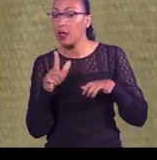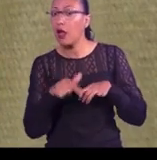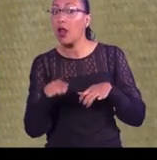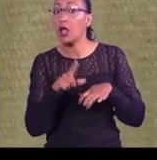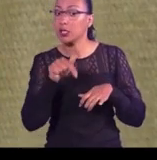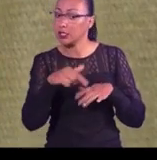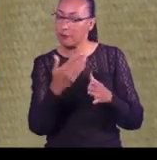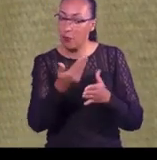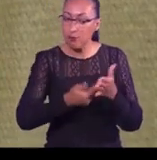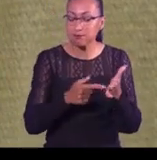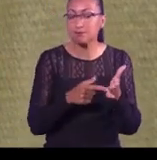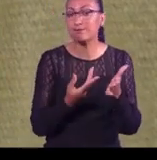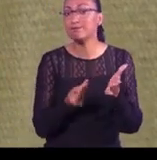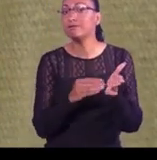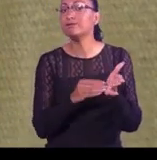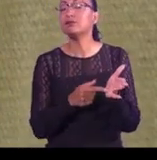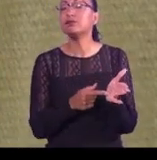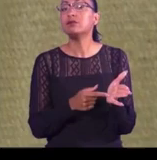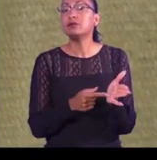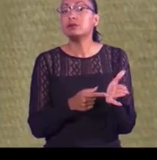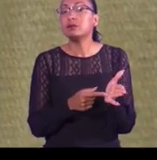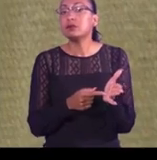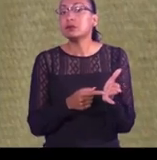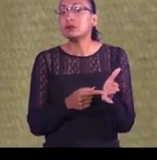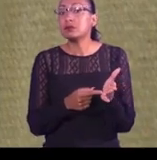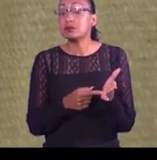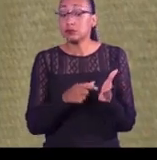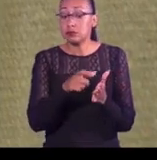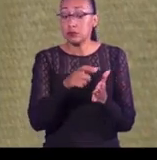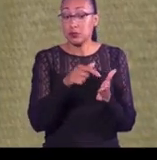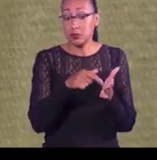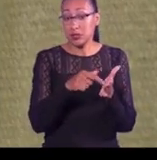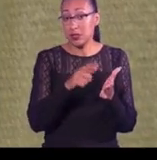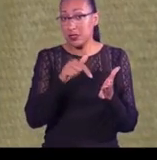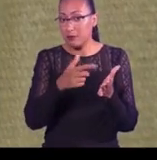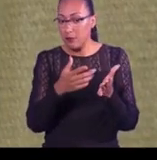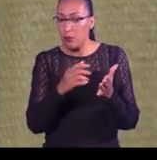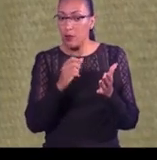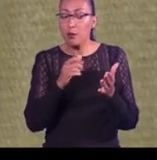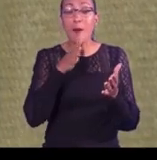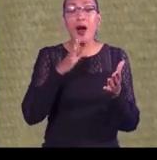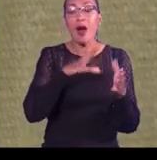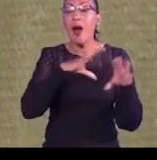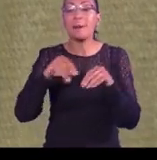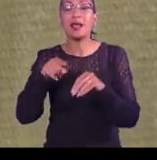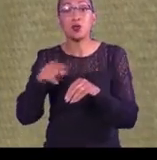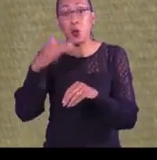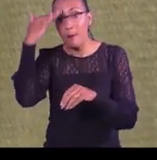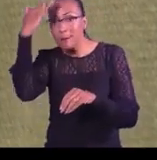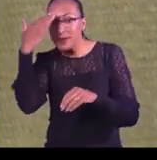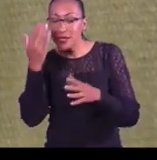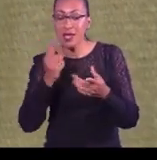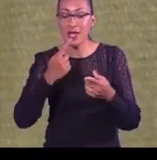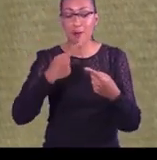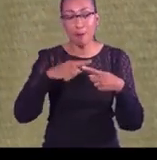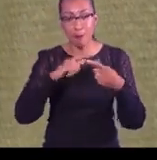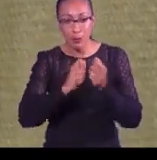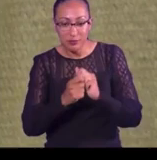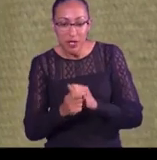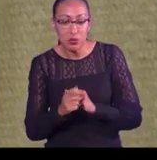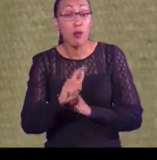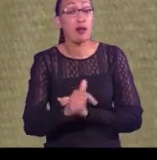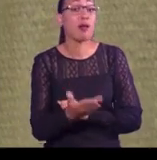ratifié. Une ordonnance ne peut pas s'appliquer si ce n'est pas ratifié. Donc on a aussi une possibilité de faire